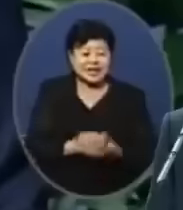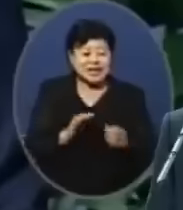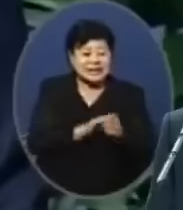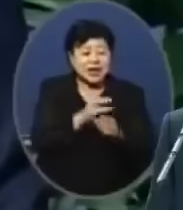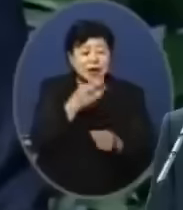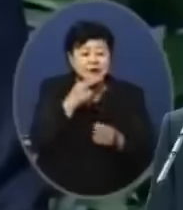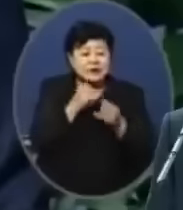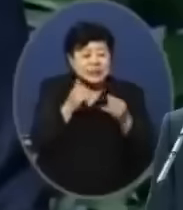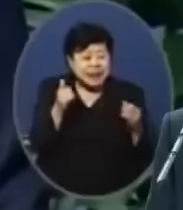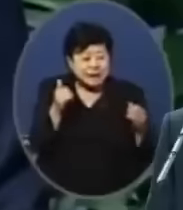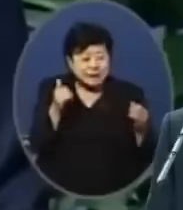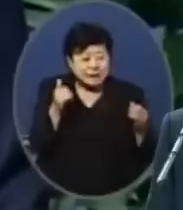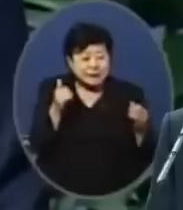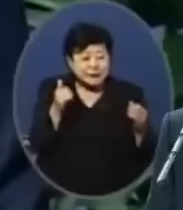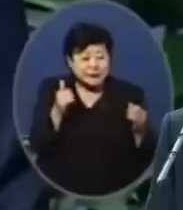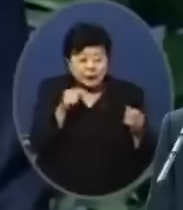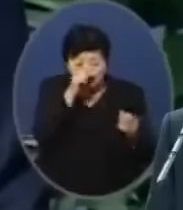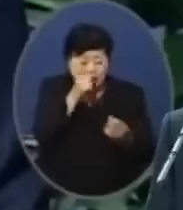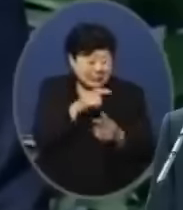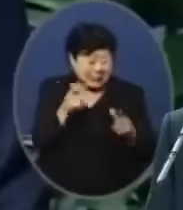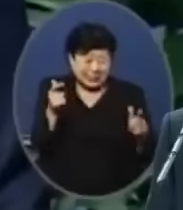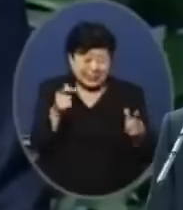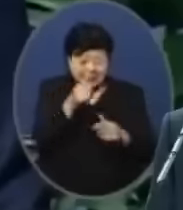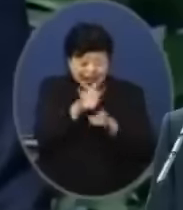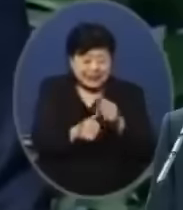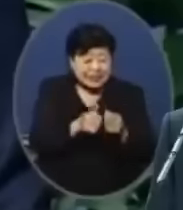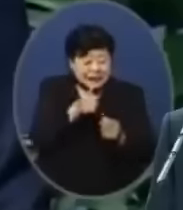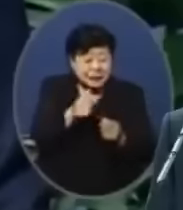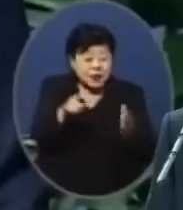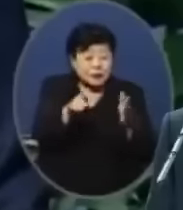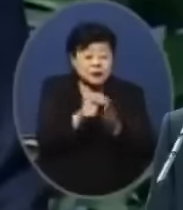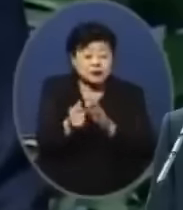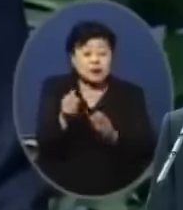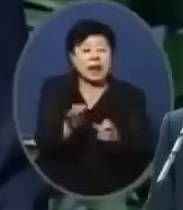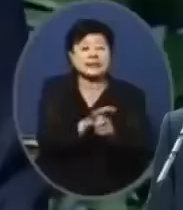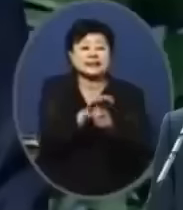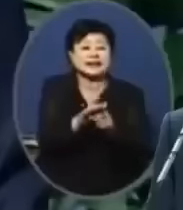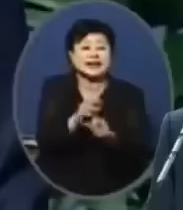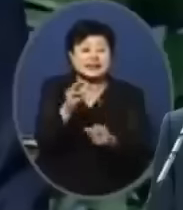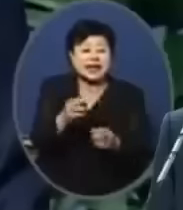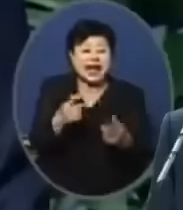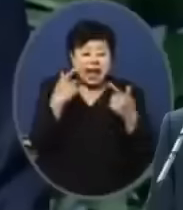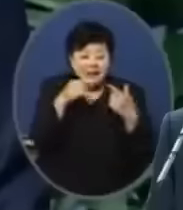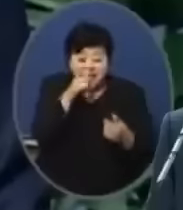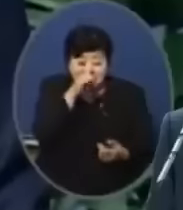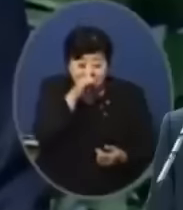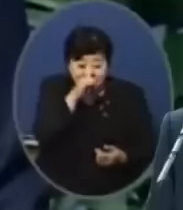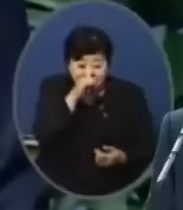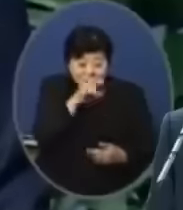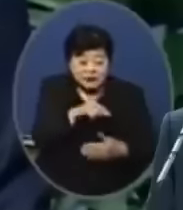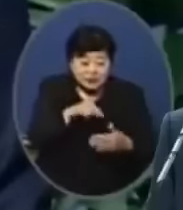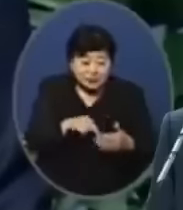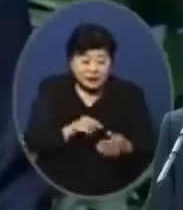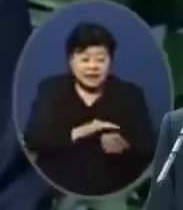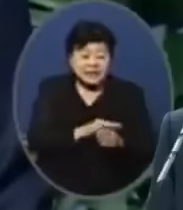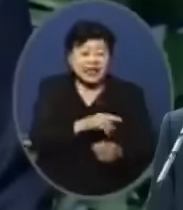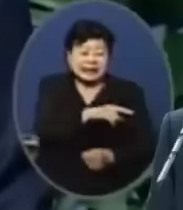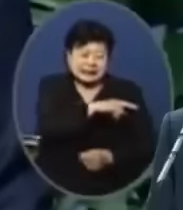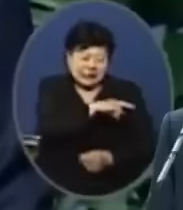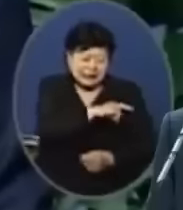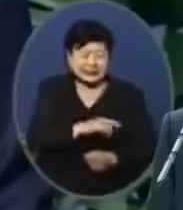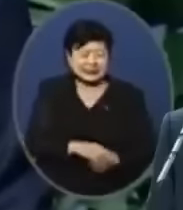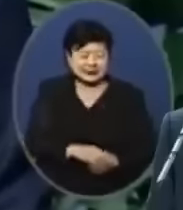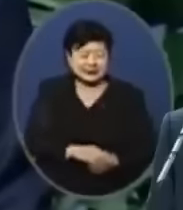사랑이 없는 사람을 좋아하지 않습니다. 하나님이 믿음, 소망, 사랑 이 세 가지는 항상 있을 것인데 그 중에 사랑이 제일이라고